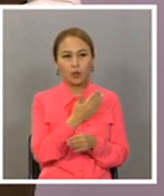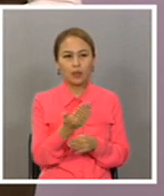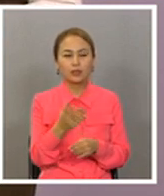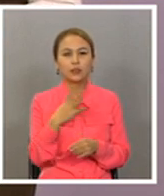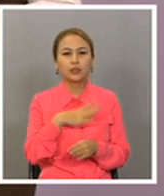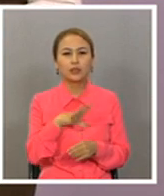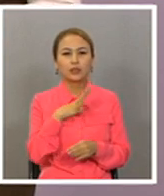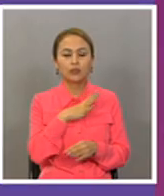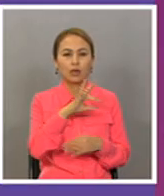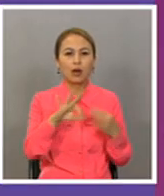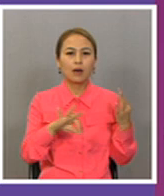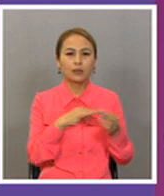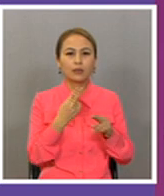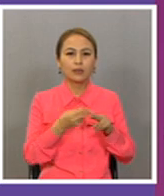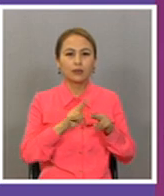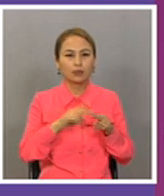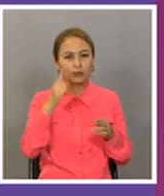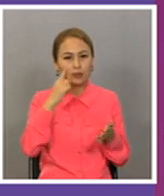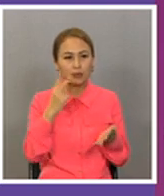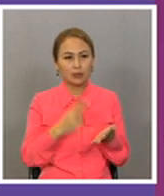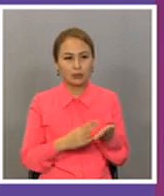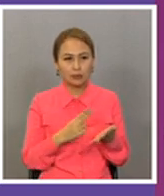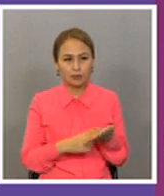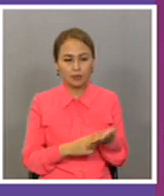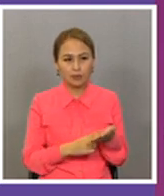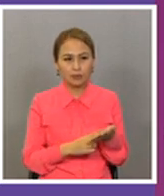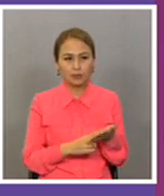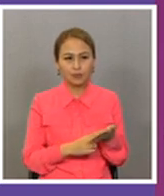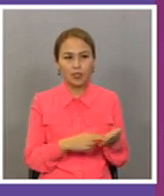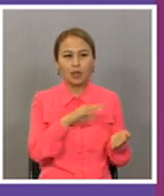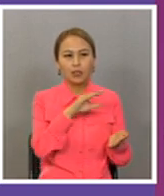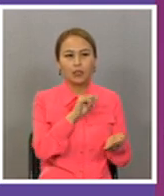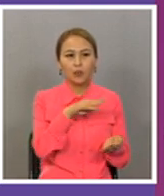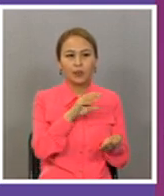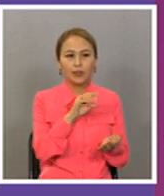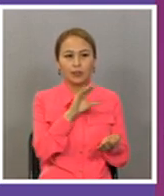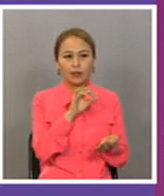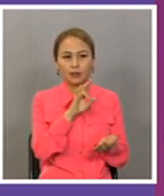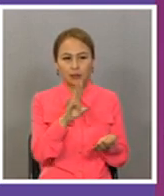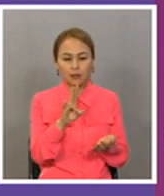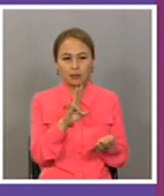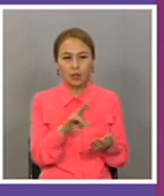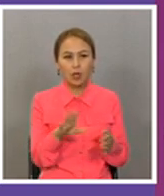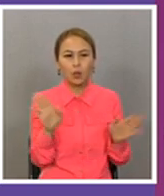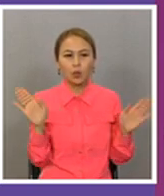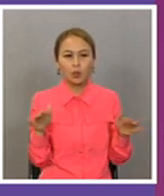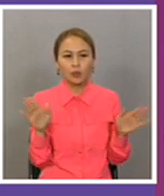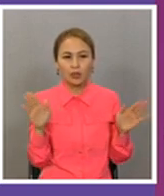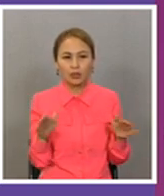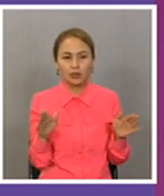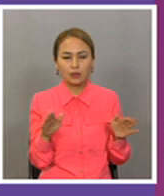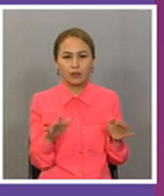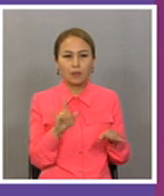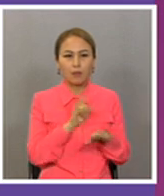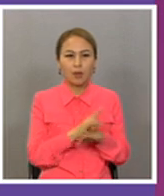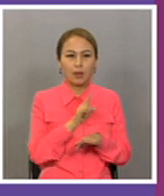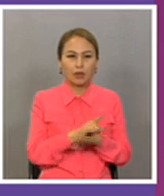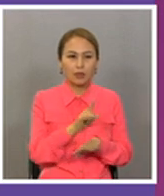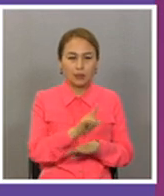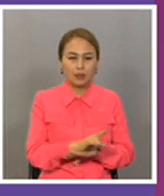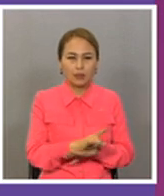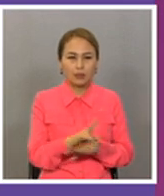неліктен артық екенін дәлелдейміз. Тау текенің, көбелектің, бақаға,